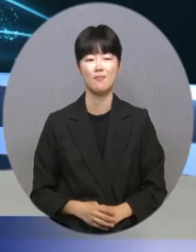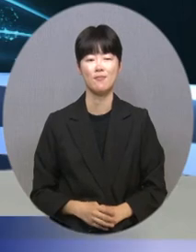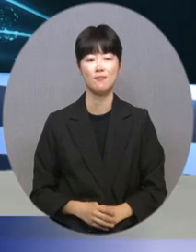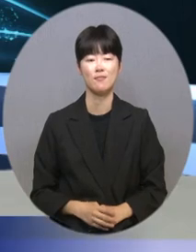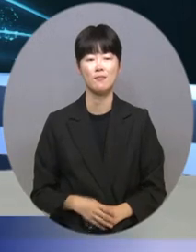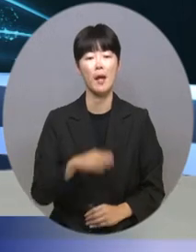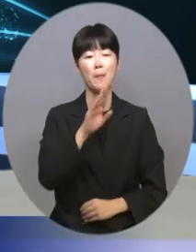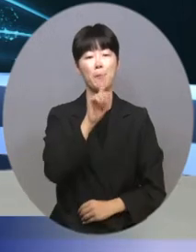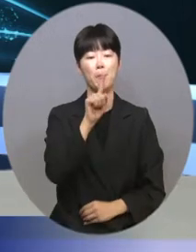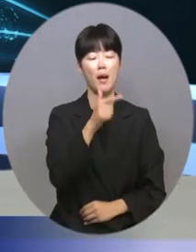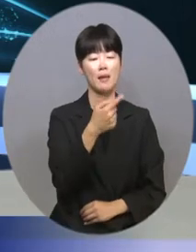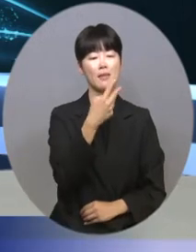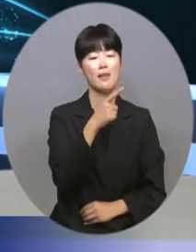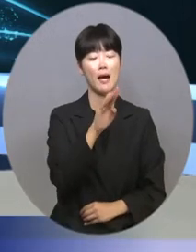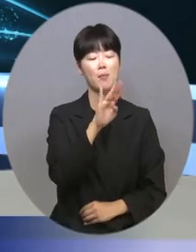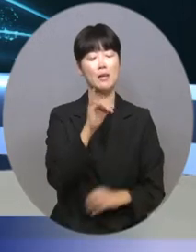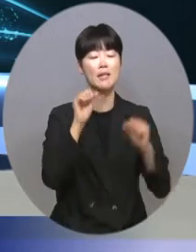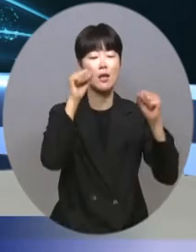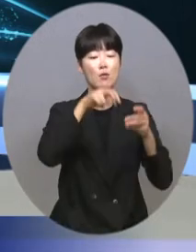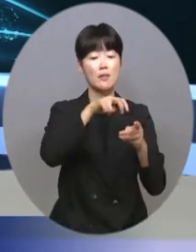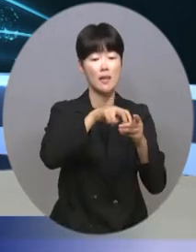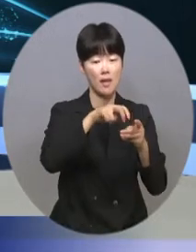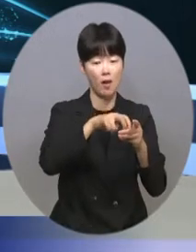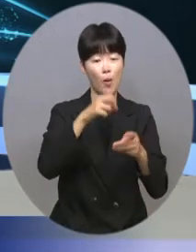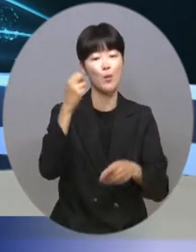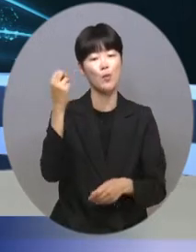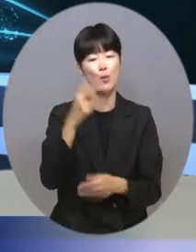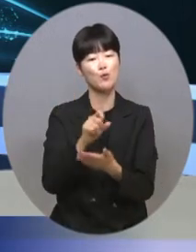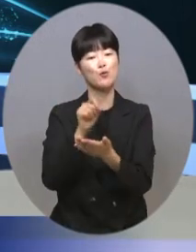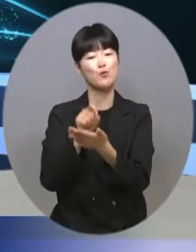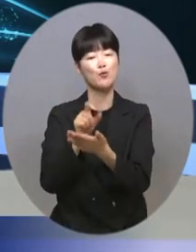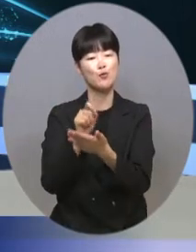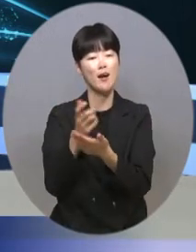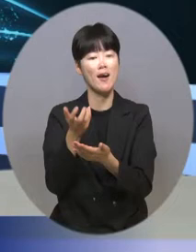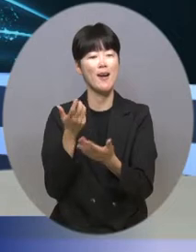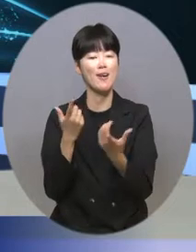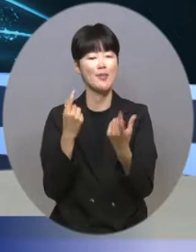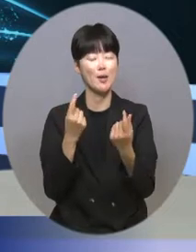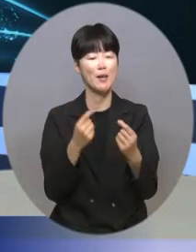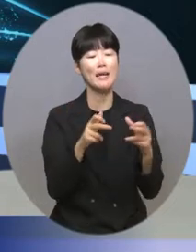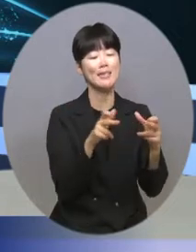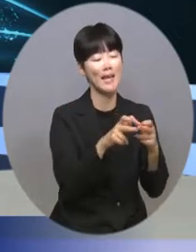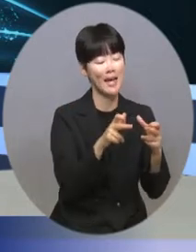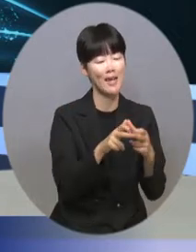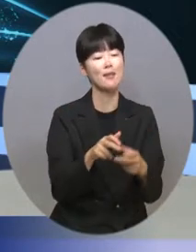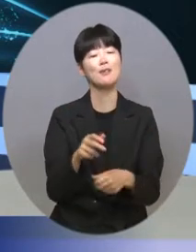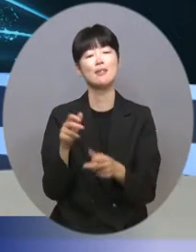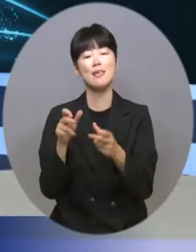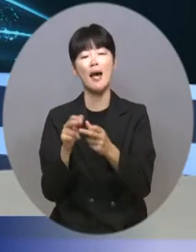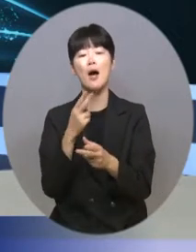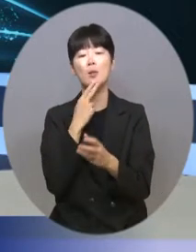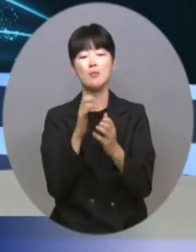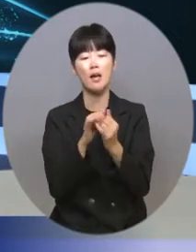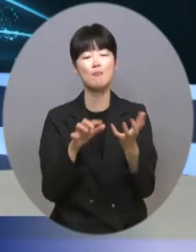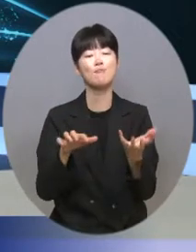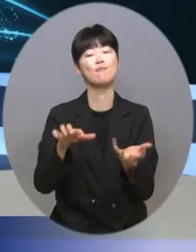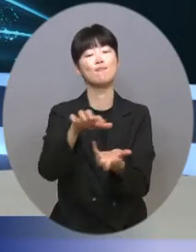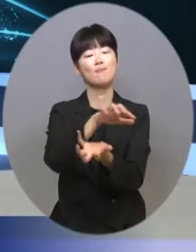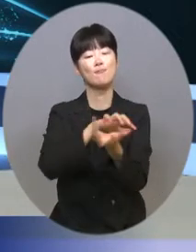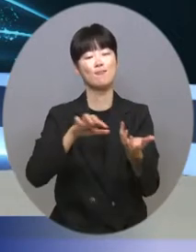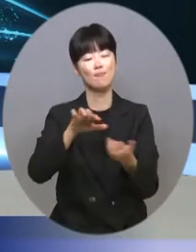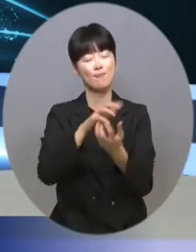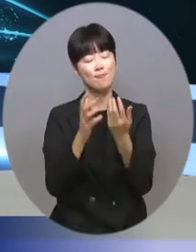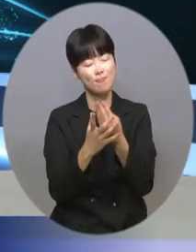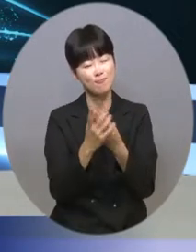반다비 체육센터와 k리그 통합 축구 유니파이드 컷과 같이 장애인과 비장애인이 하나되는 화합의장이 많아지고